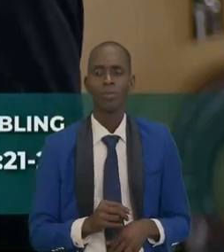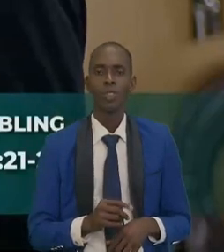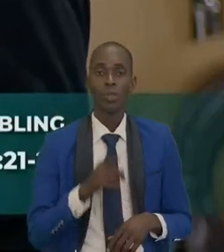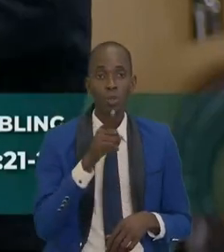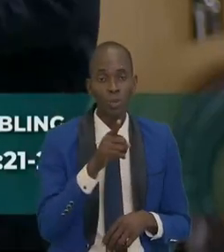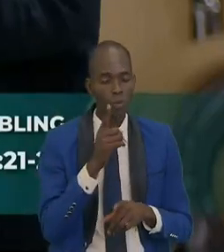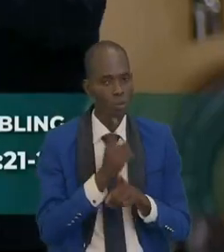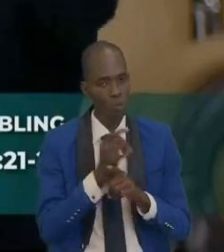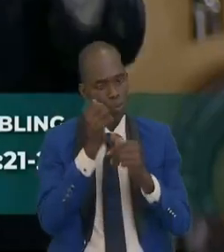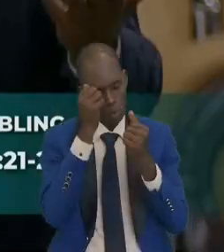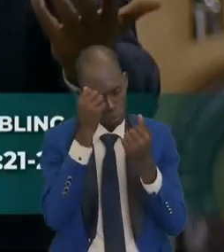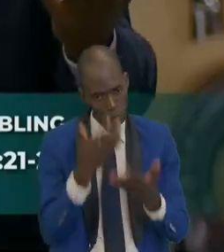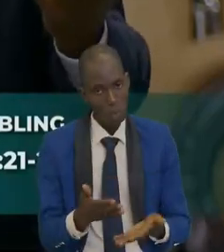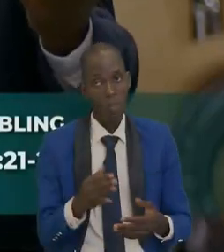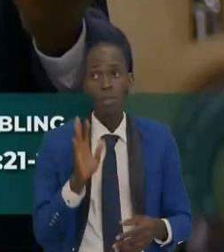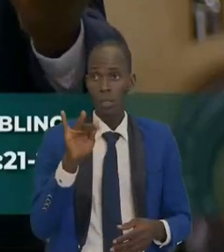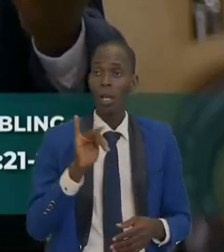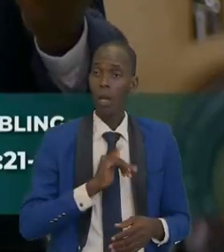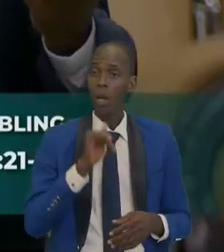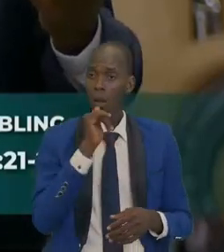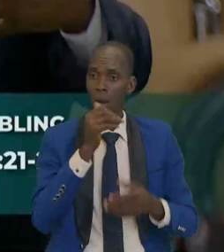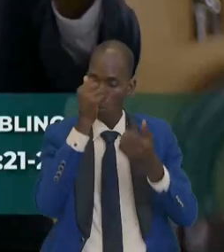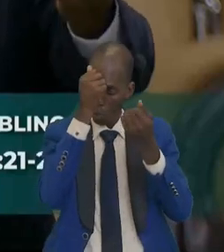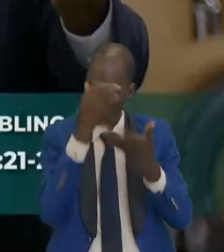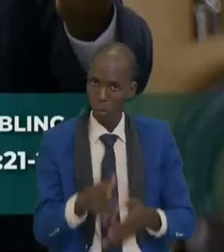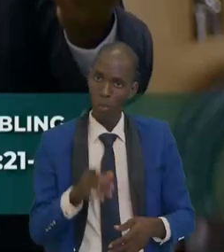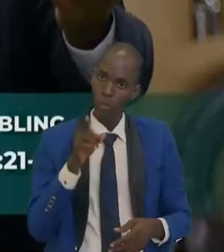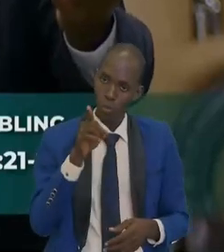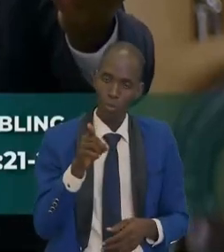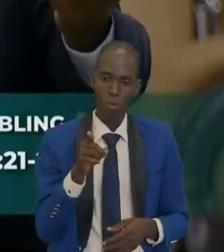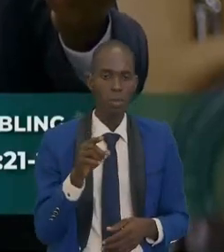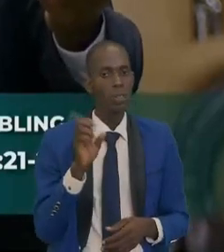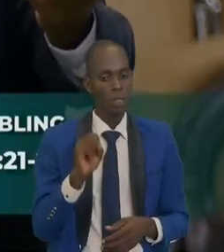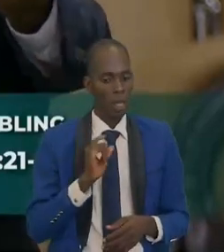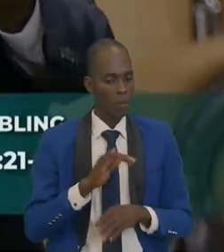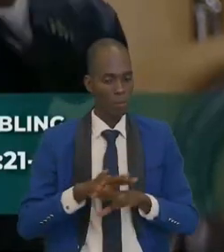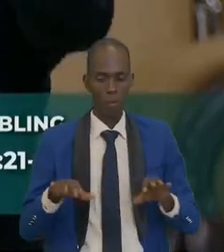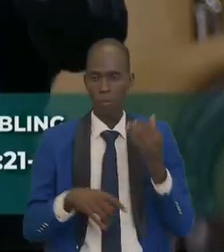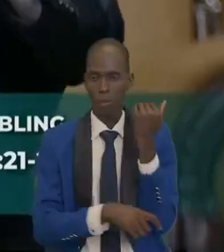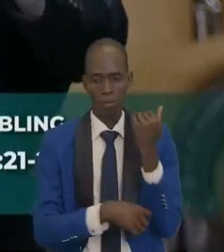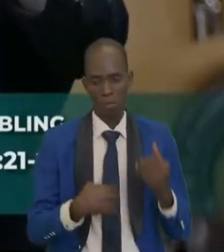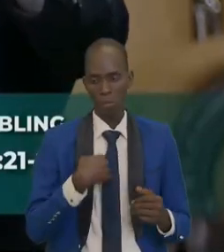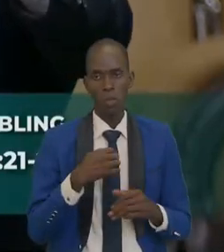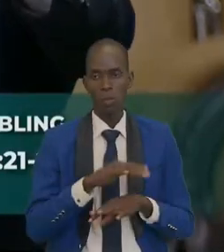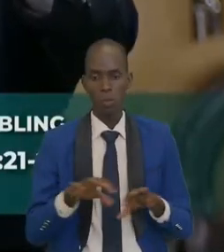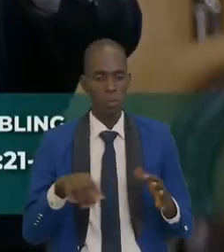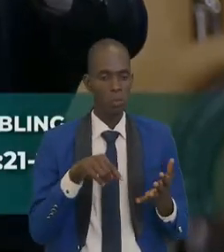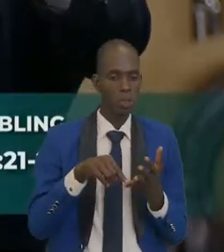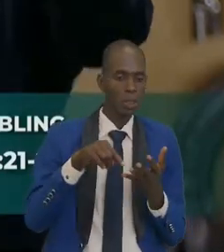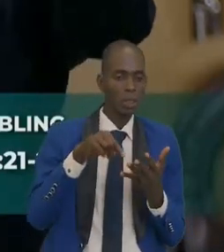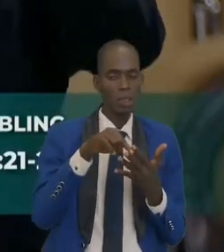Obéis. Oui, j'obéis. Je ne vole pas. Je ne fais pas ci, je ne fais pas